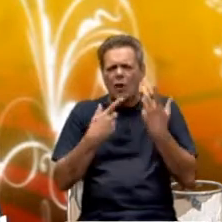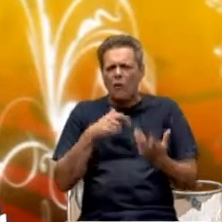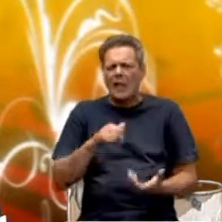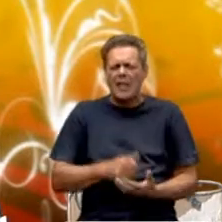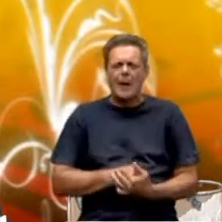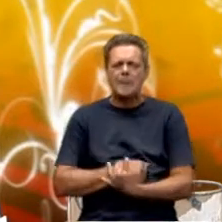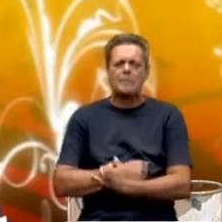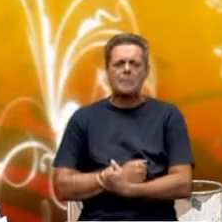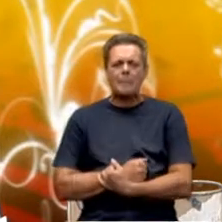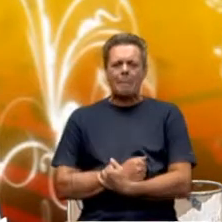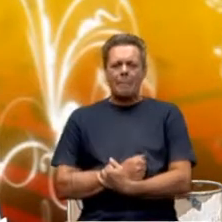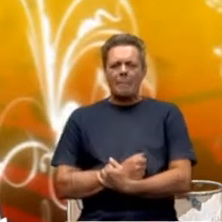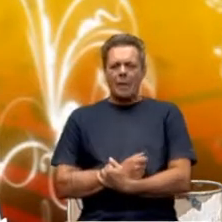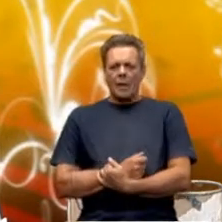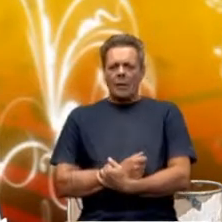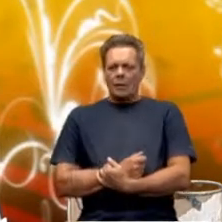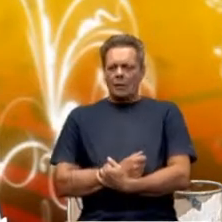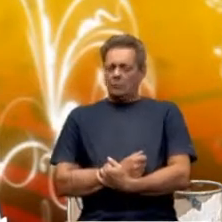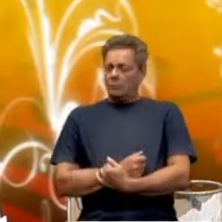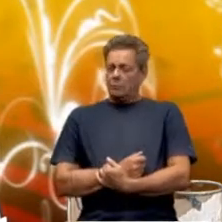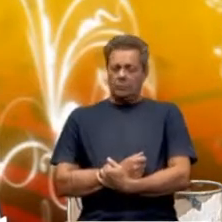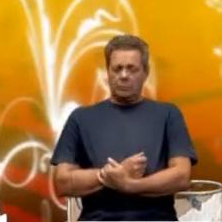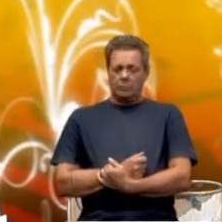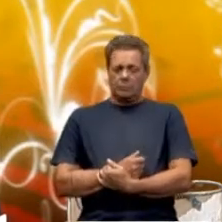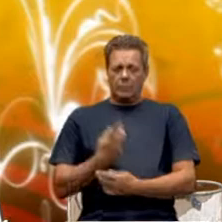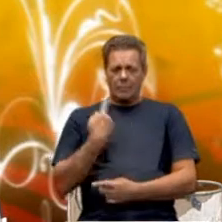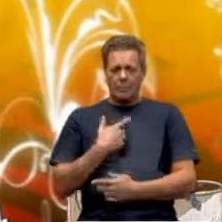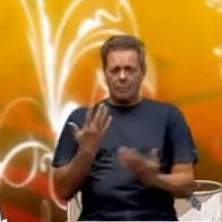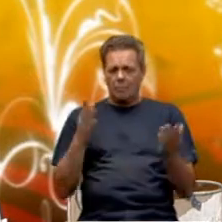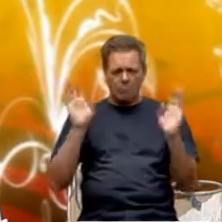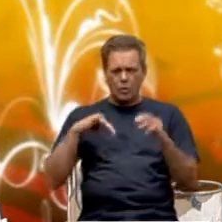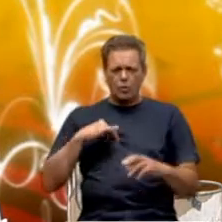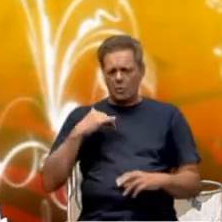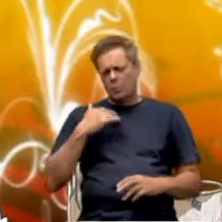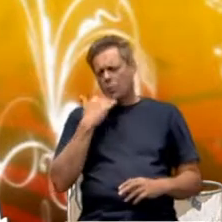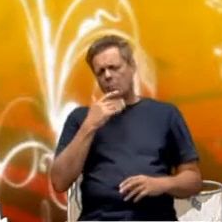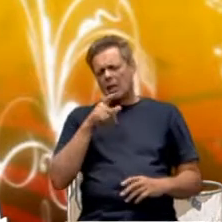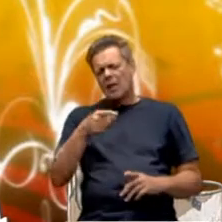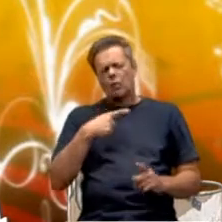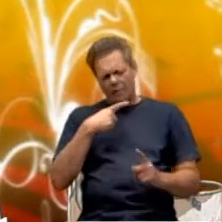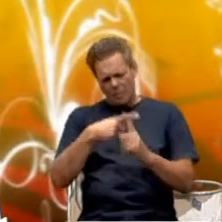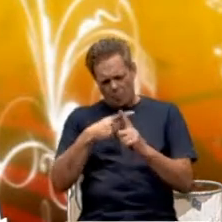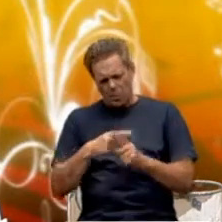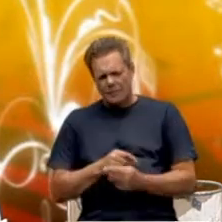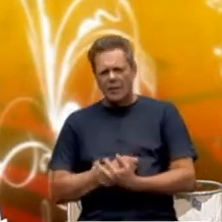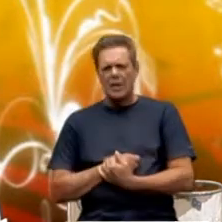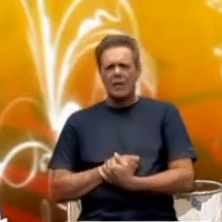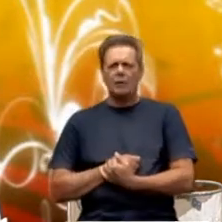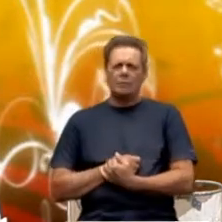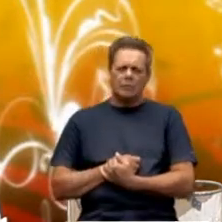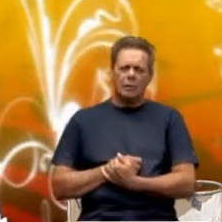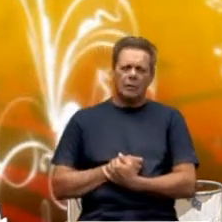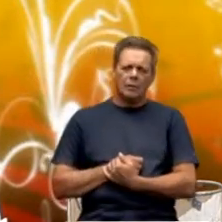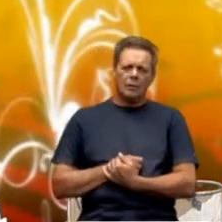lobiranja. Znači, to kako god bili vi pozitivni, mislili dobro, direktno se upućivali na zdravlje, zagovaranje